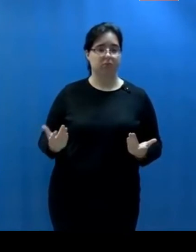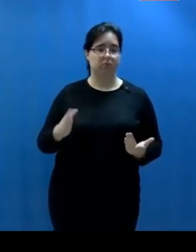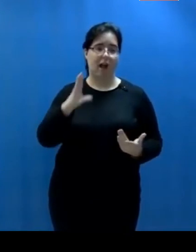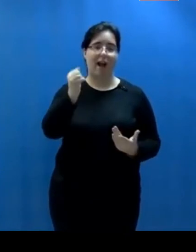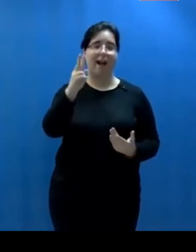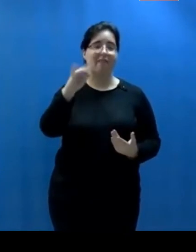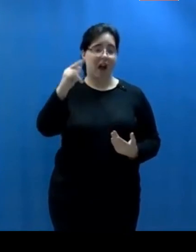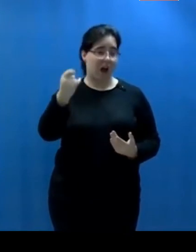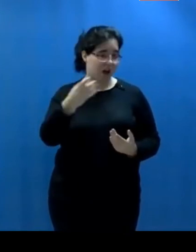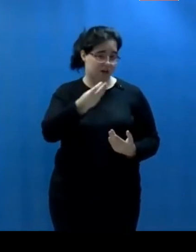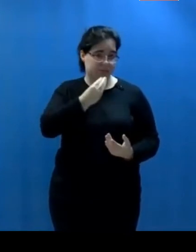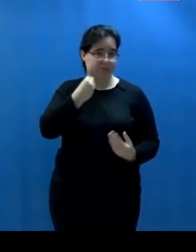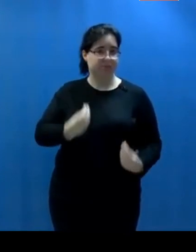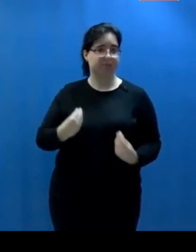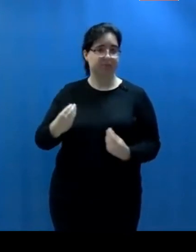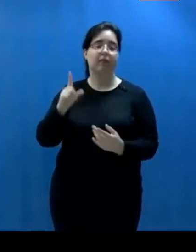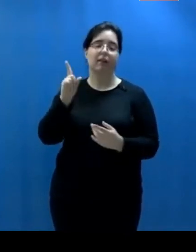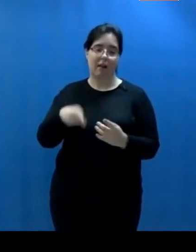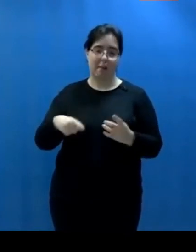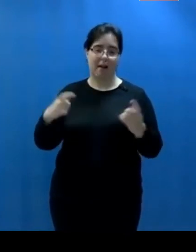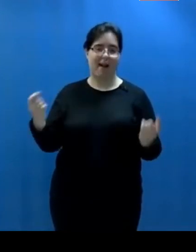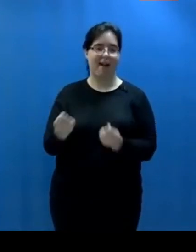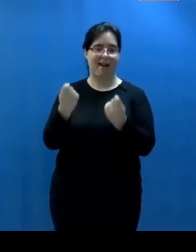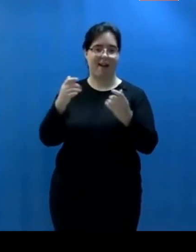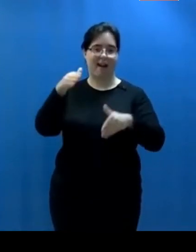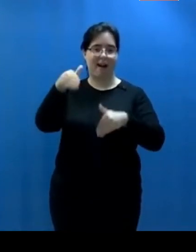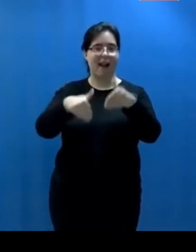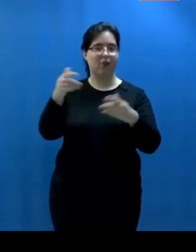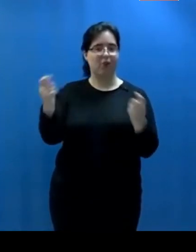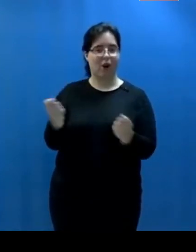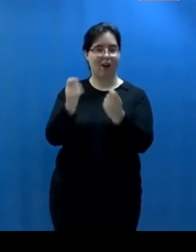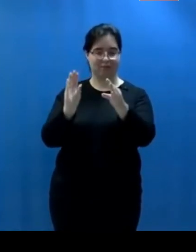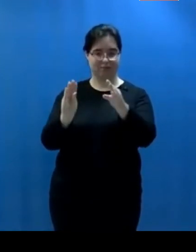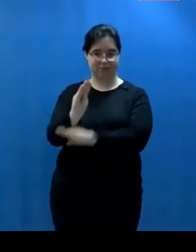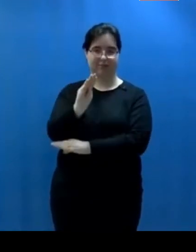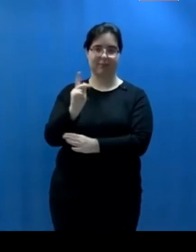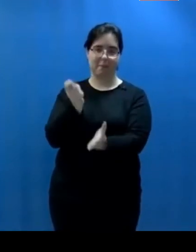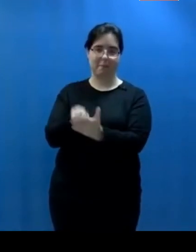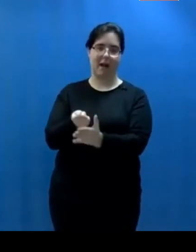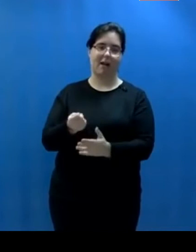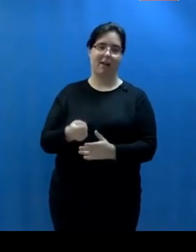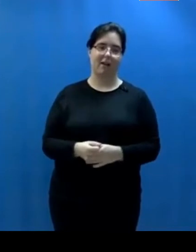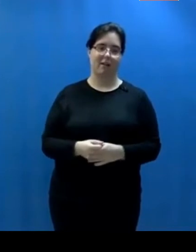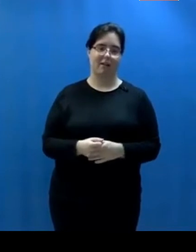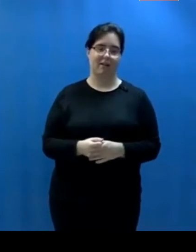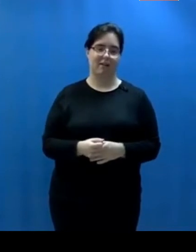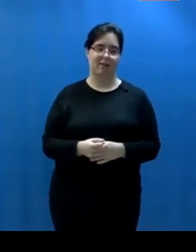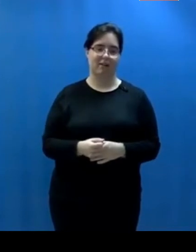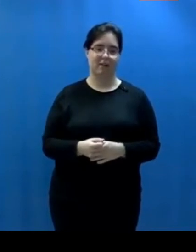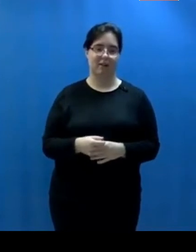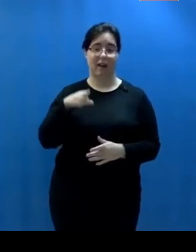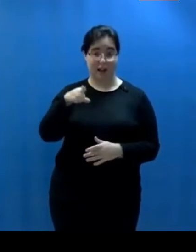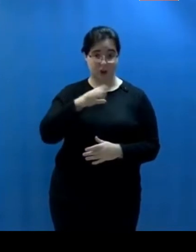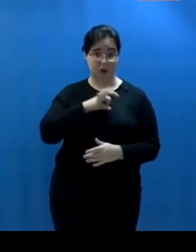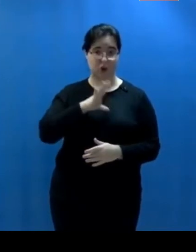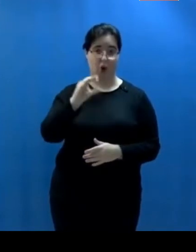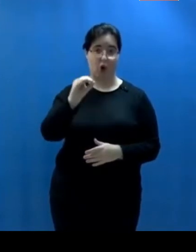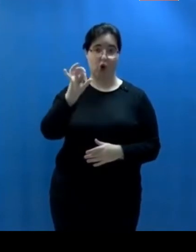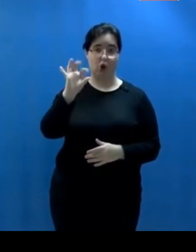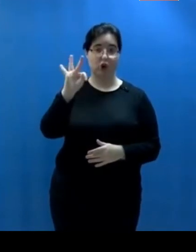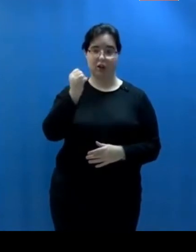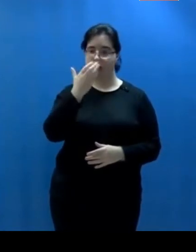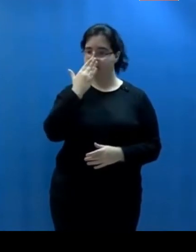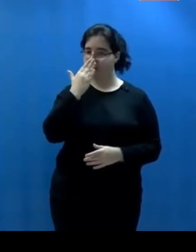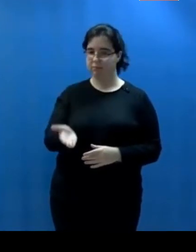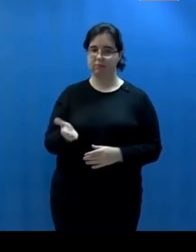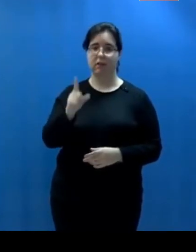i se pagaven les campanyes electorals. Venien dopats a les campanyes electorals. Això ho diu el senyor Costa i ho confessen totes